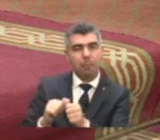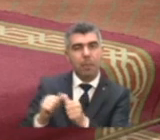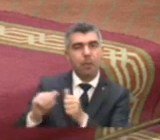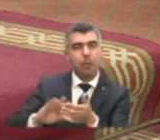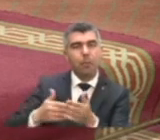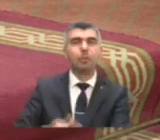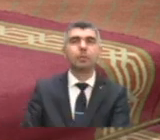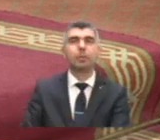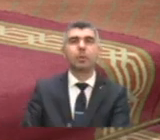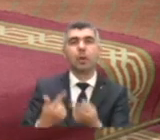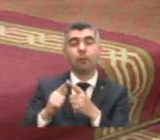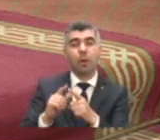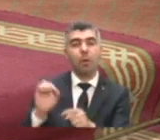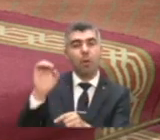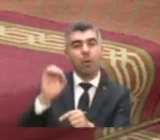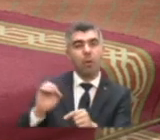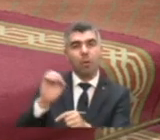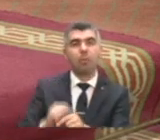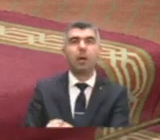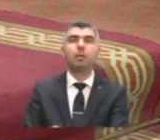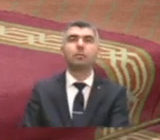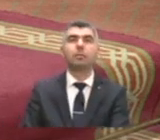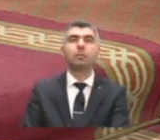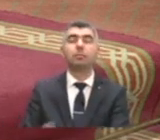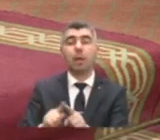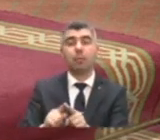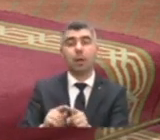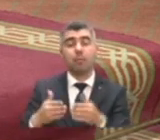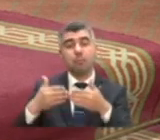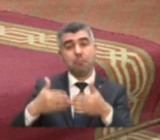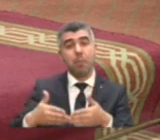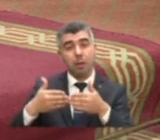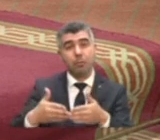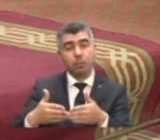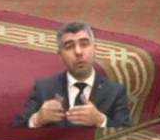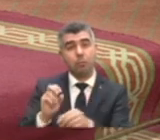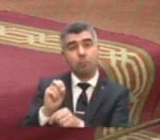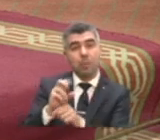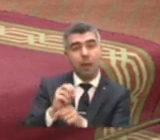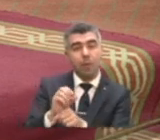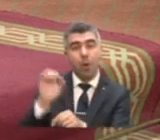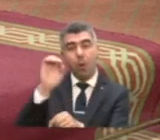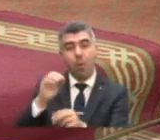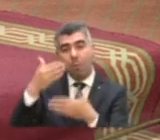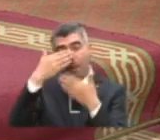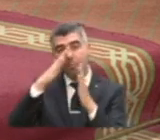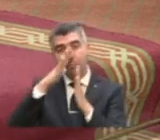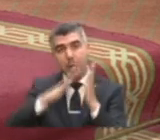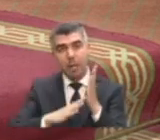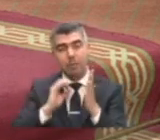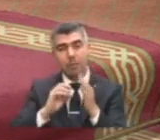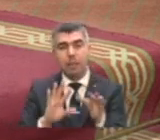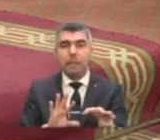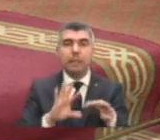المغربيه ونظيرتها في اوروبا. وتجر الاشاره الى ان النقل البحري الدولي للمسافرين بين المغرب واوروبا قطاع تخضع